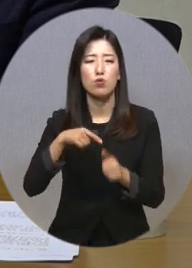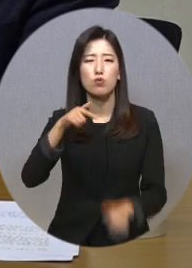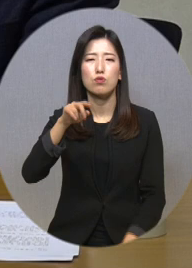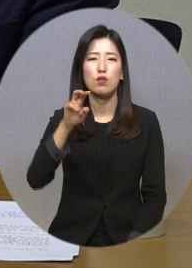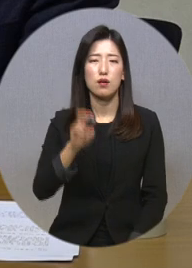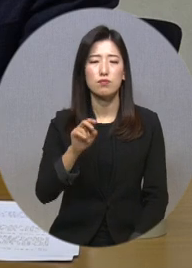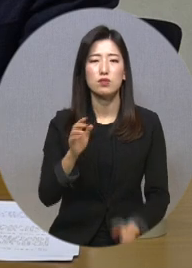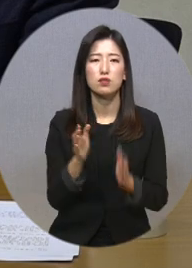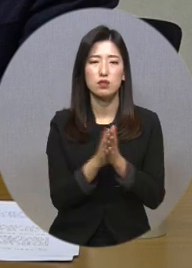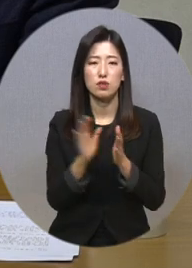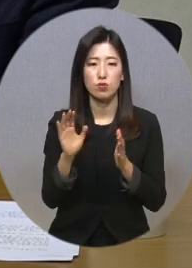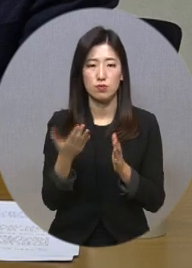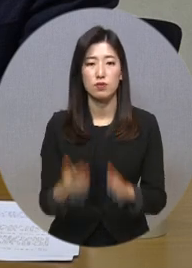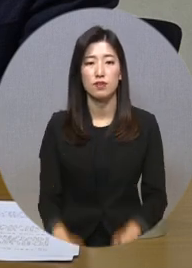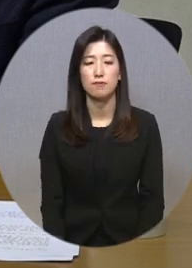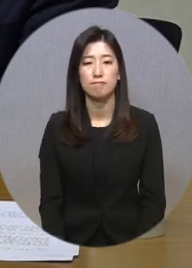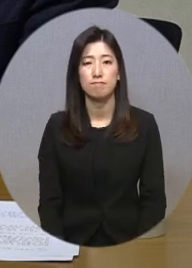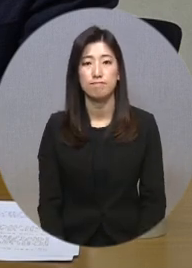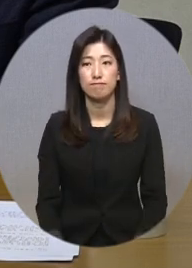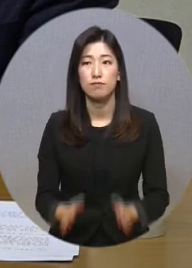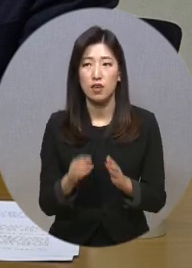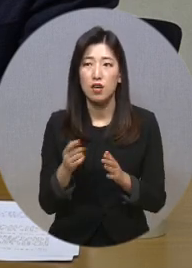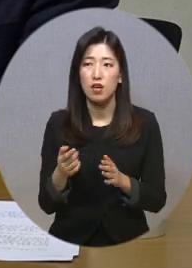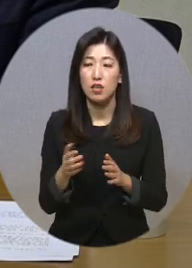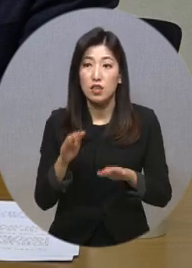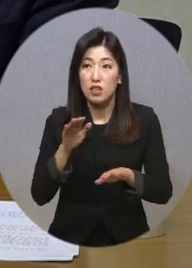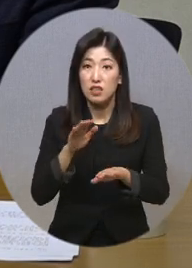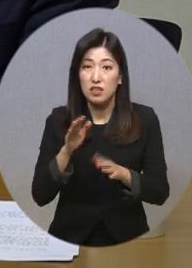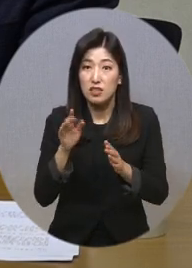저는 실시될 때까지